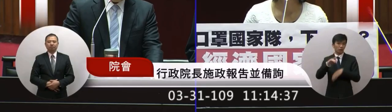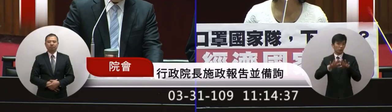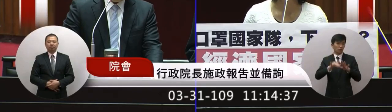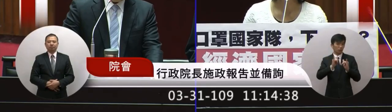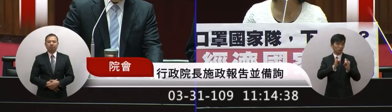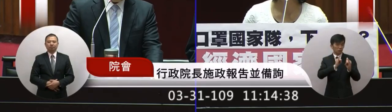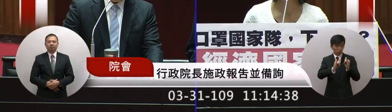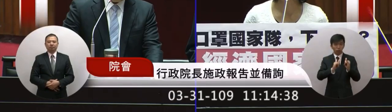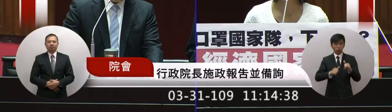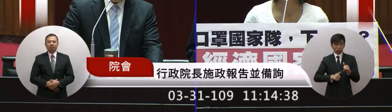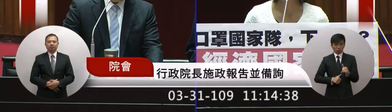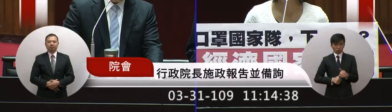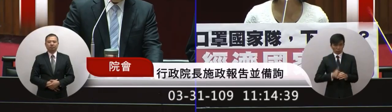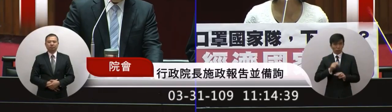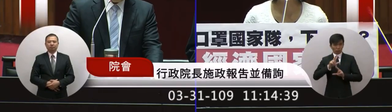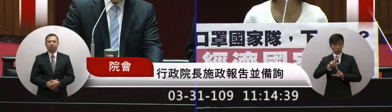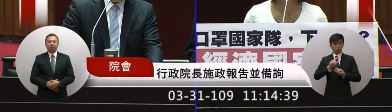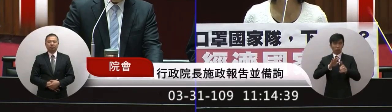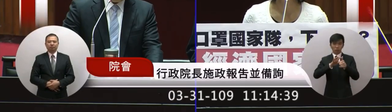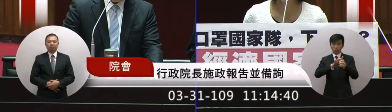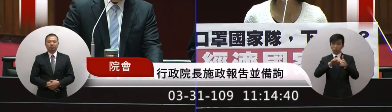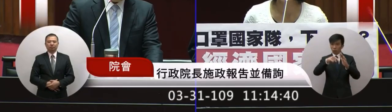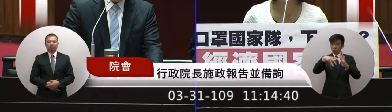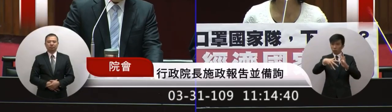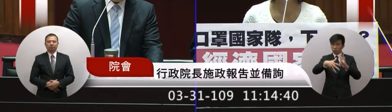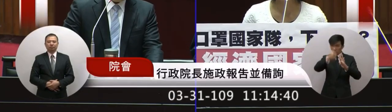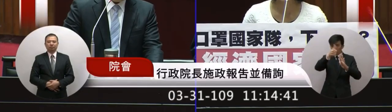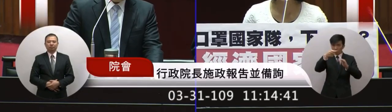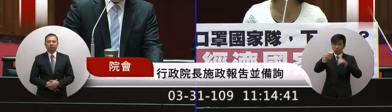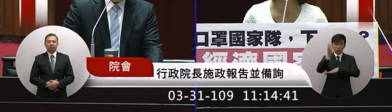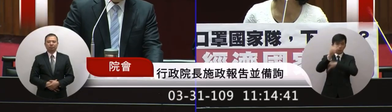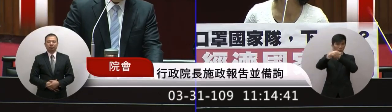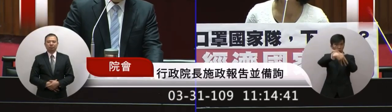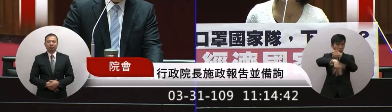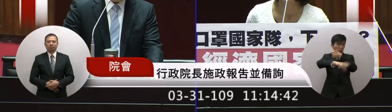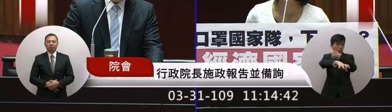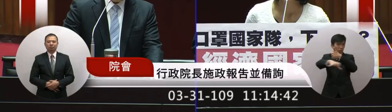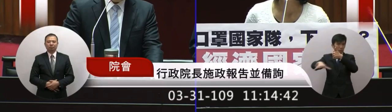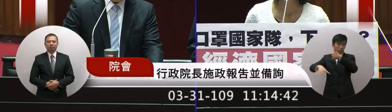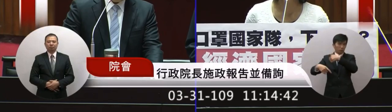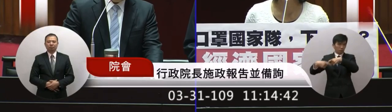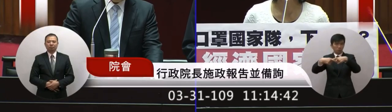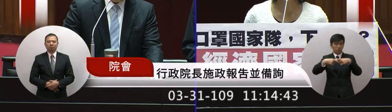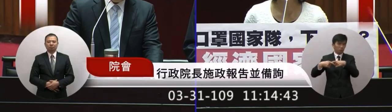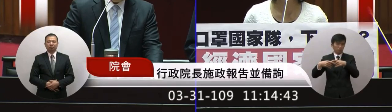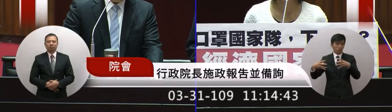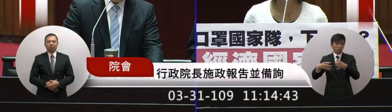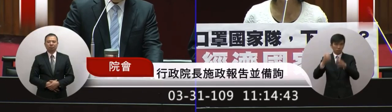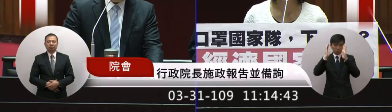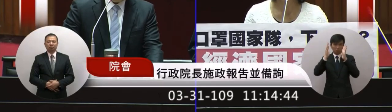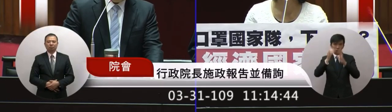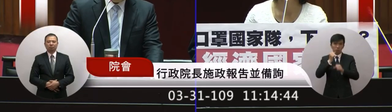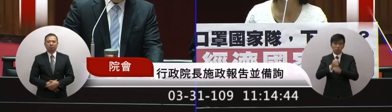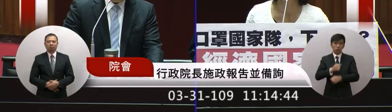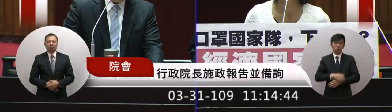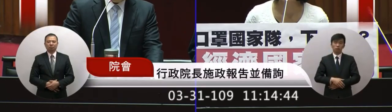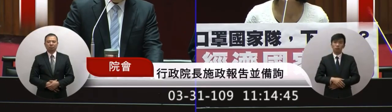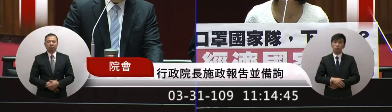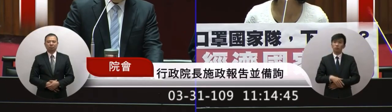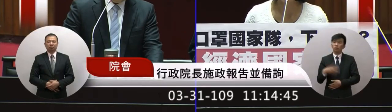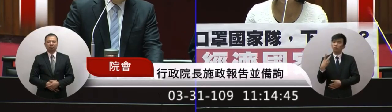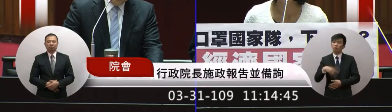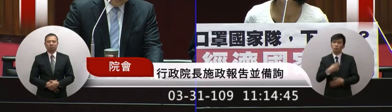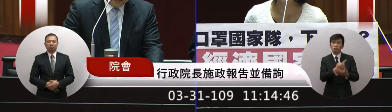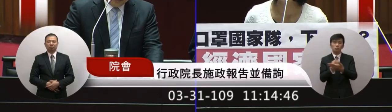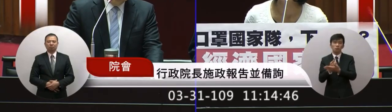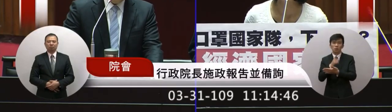真的。在苏院长所领导底下的这个各个部会，大家都是全力动起来。不过最近大家在说，我们都要超